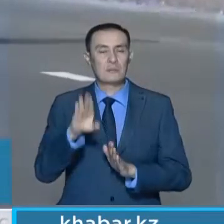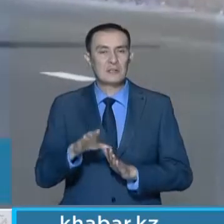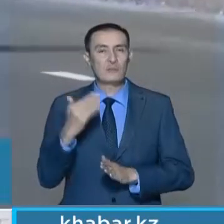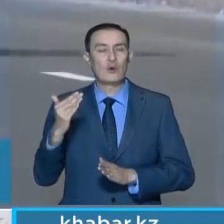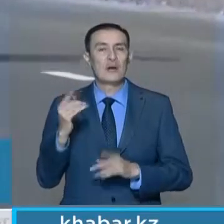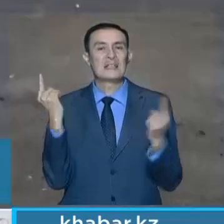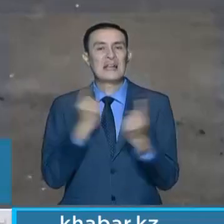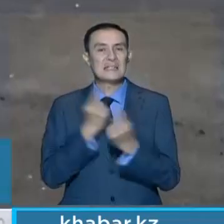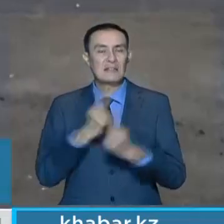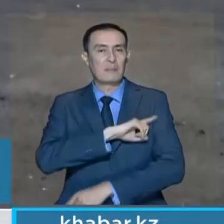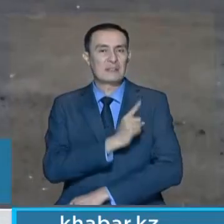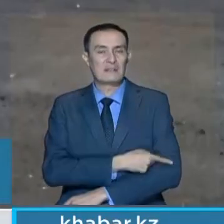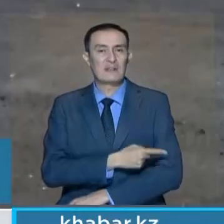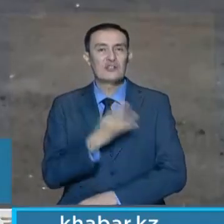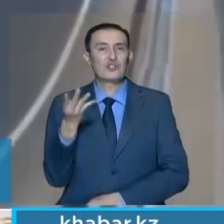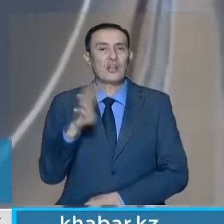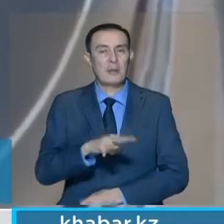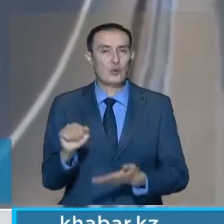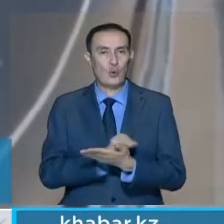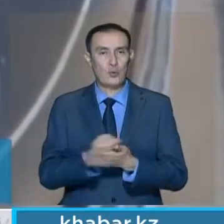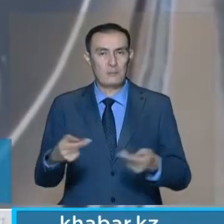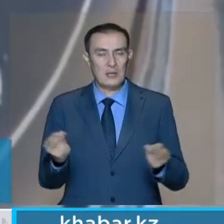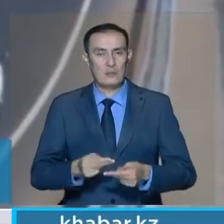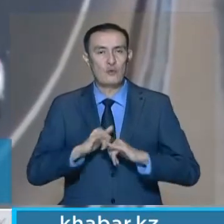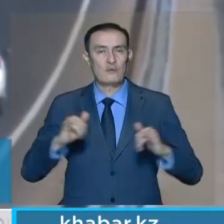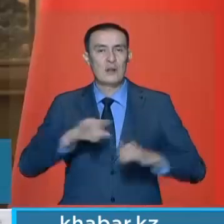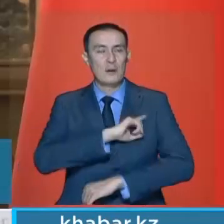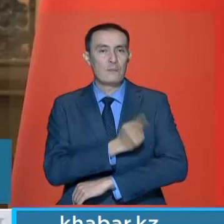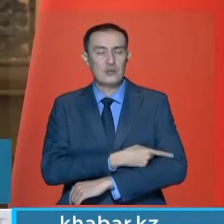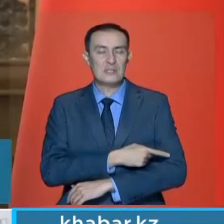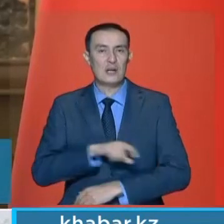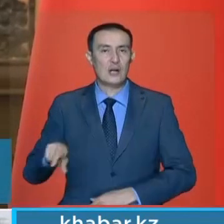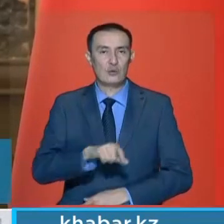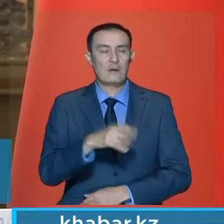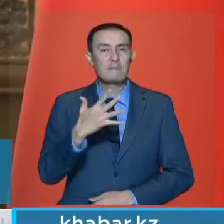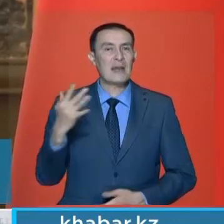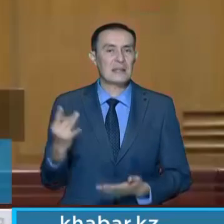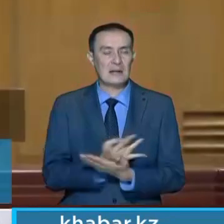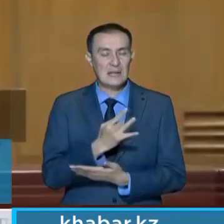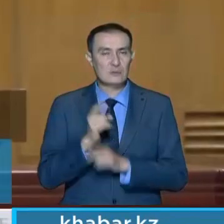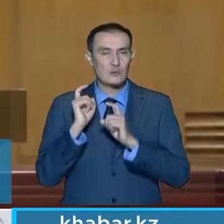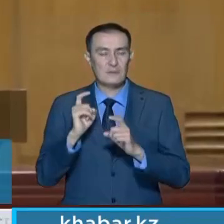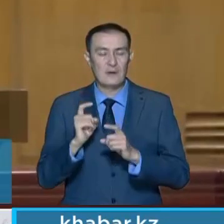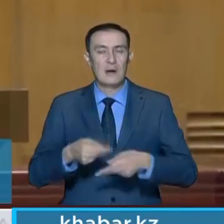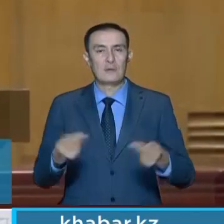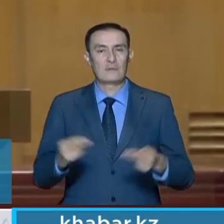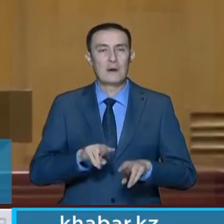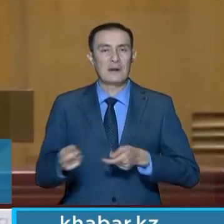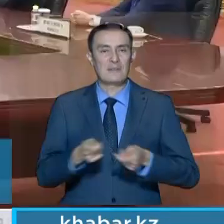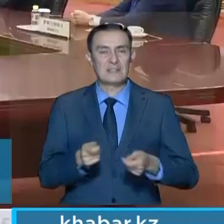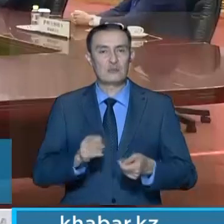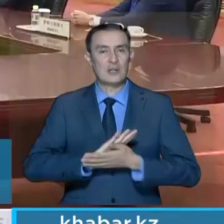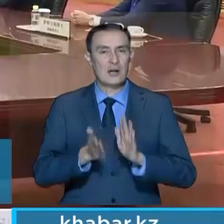линии транзитного потенциала четырьмя документами. Один из них увеличит мощность среднего коридора в 5 раз. Согласно подписанному